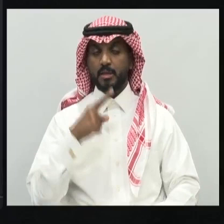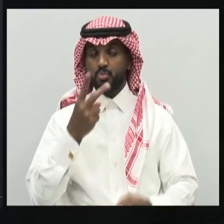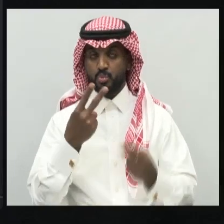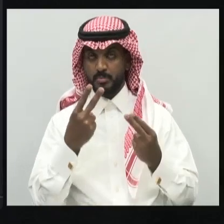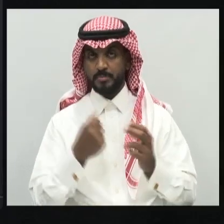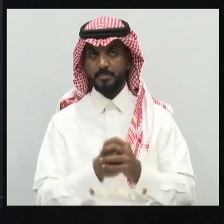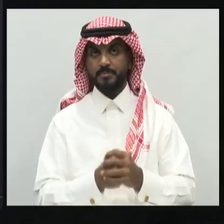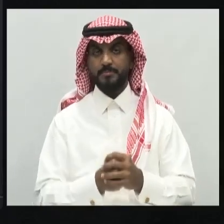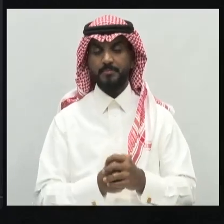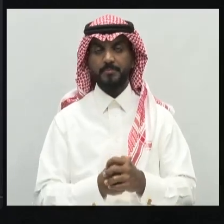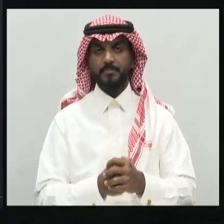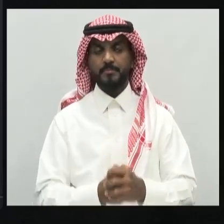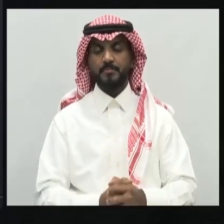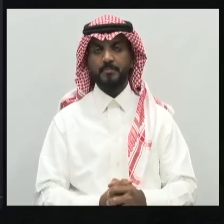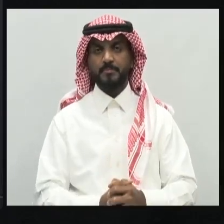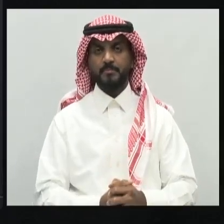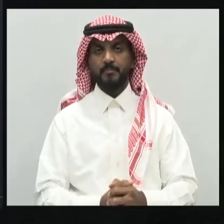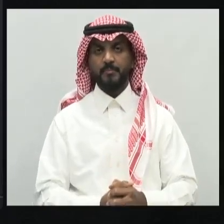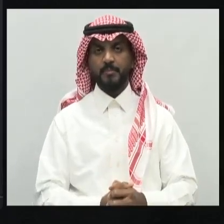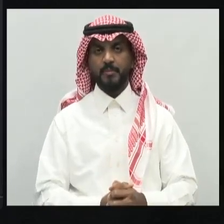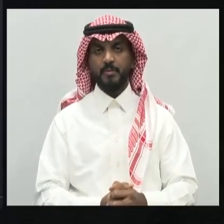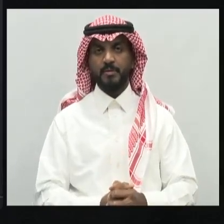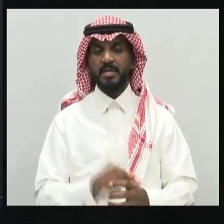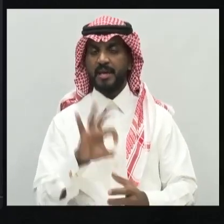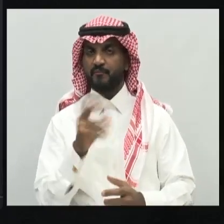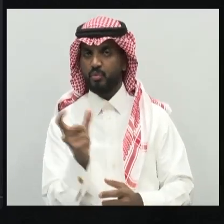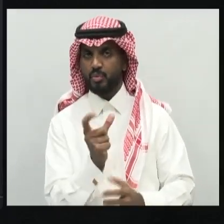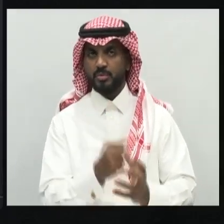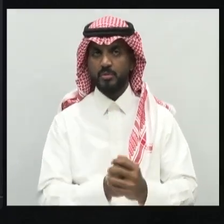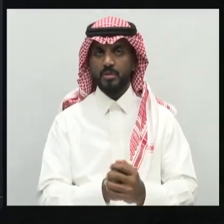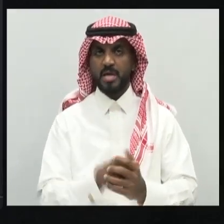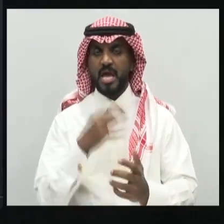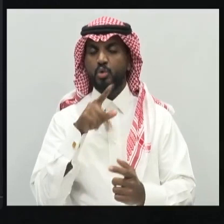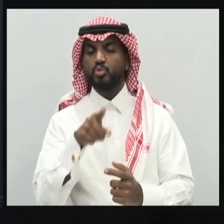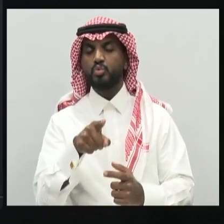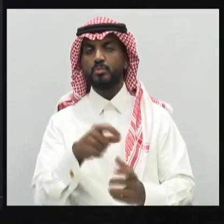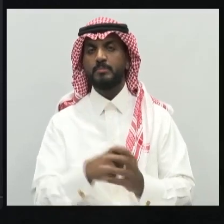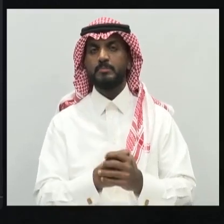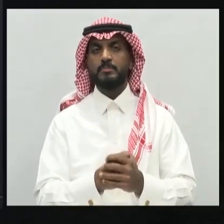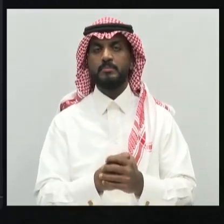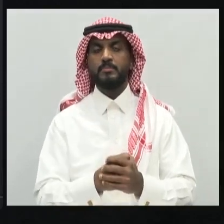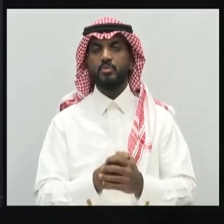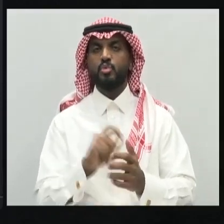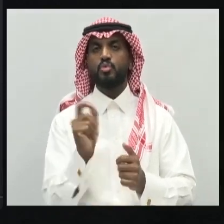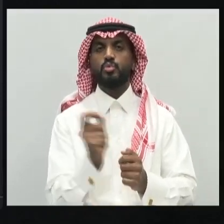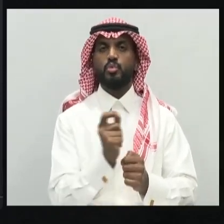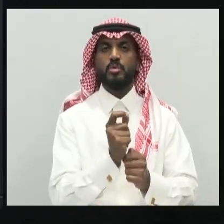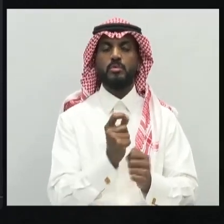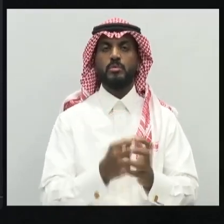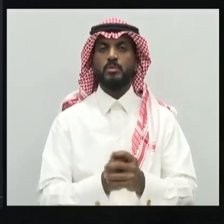جيدا اسمعوا مني نطق هذه الكلمه جيدا ثم اقرؤون طقوها انتم ثم اكتبوها